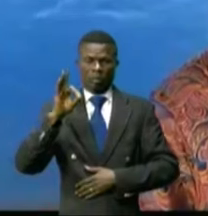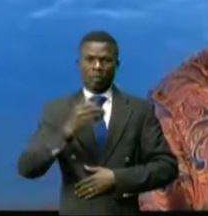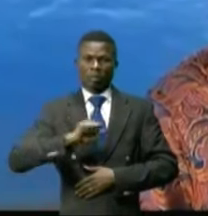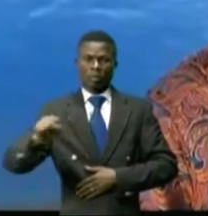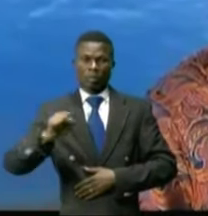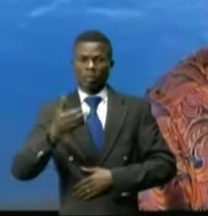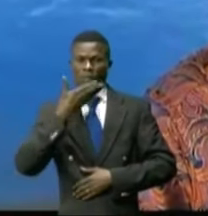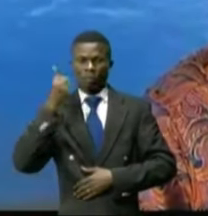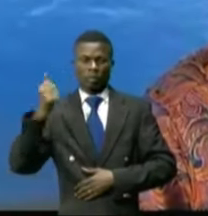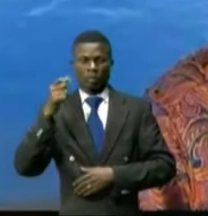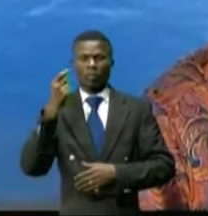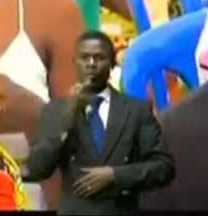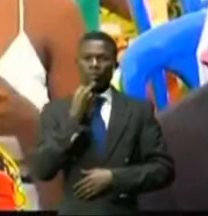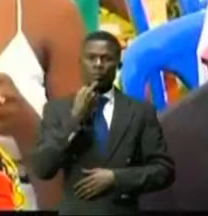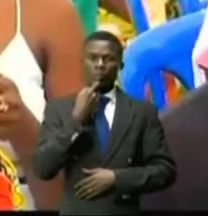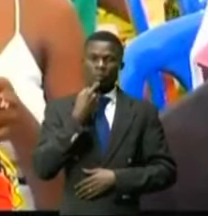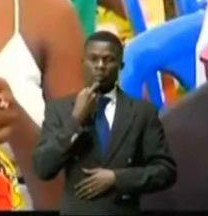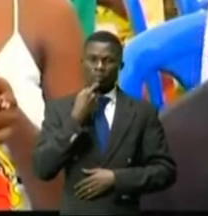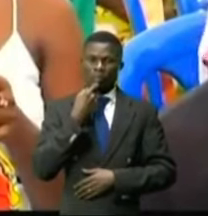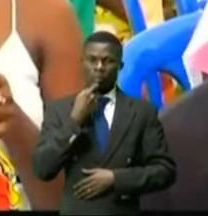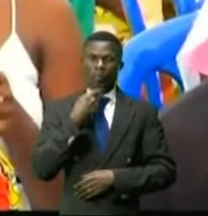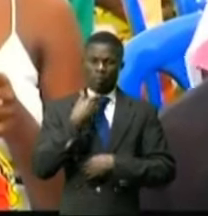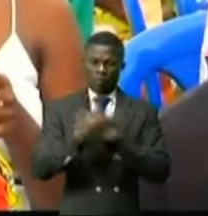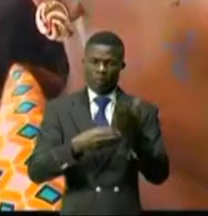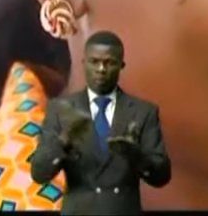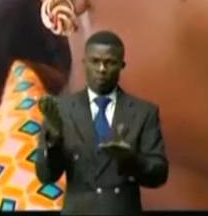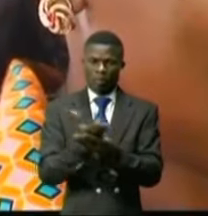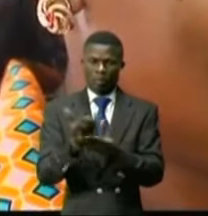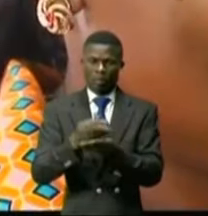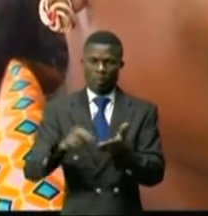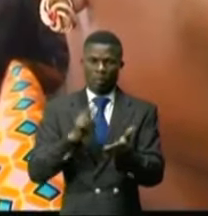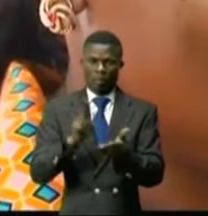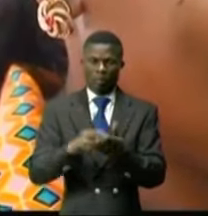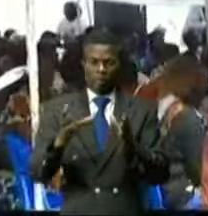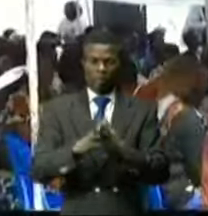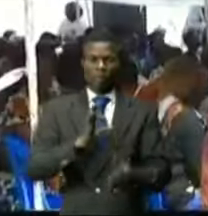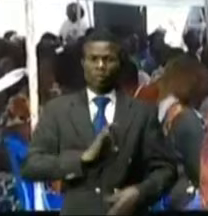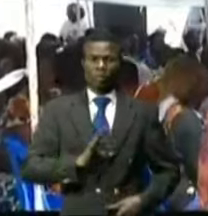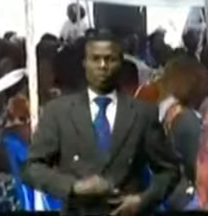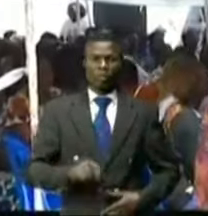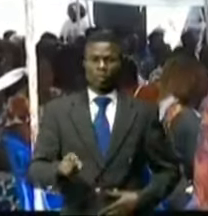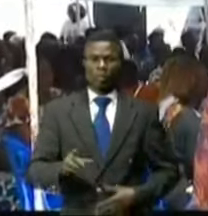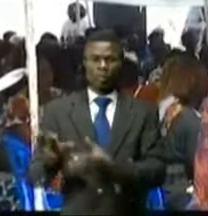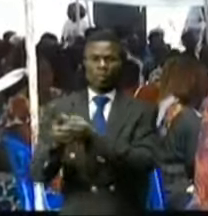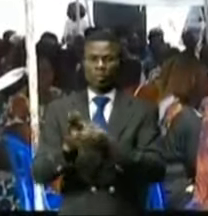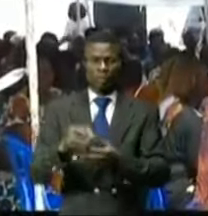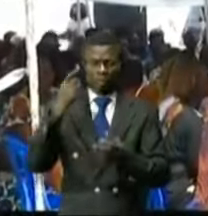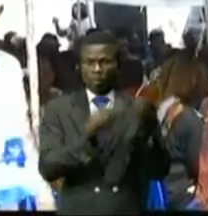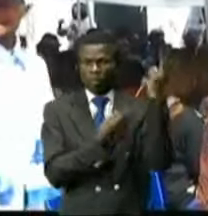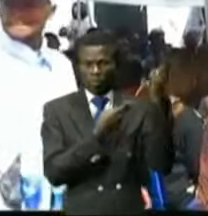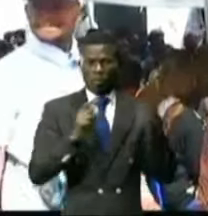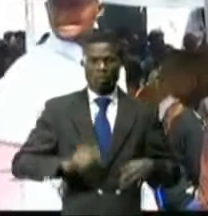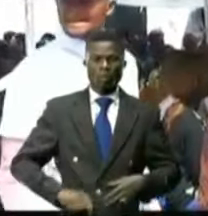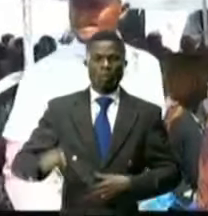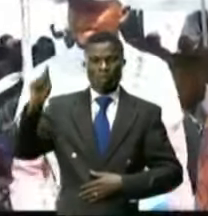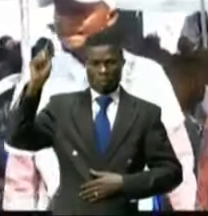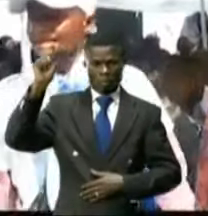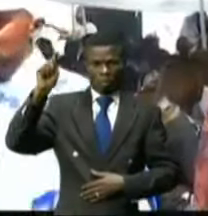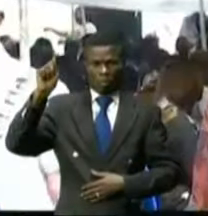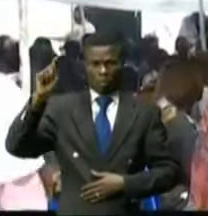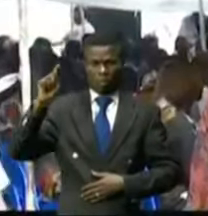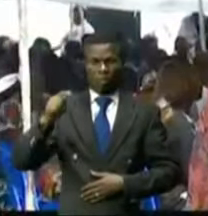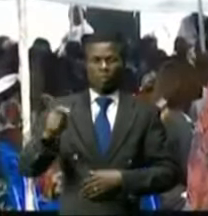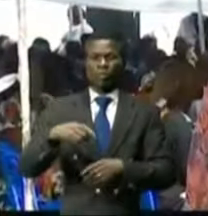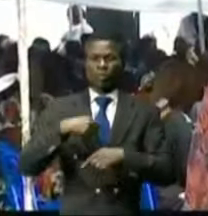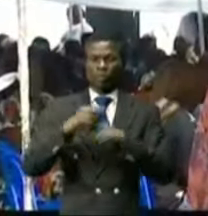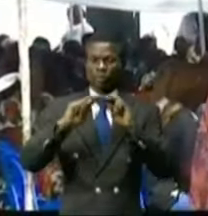de l'histoire qui s'écrit déjà en lettres d'or avec Félix-Antoine Tshisekedi. L'Union pour les valeurs tshisekédistes, c'est un vent nouveau